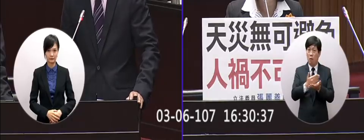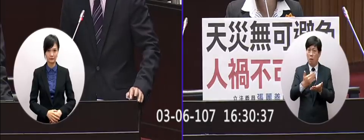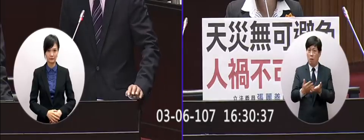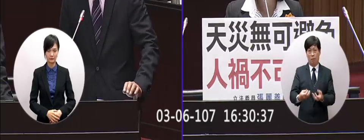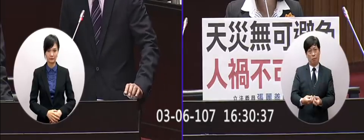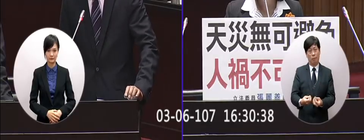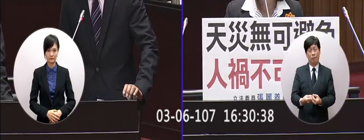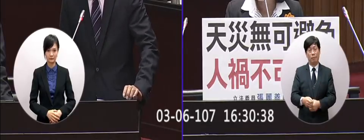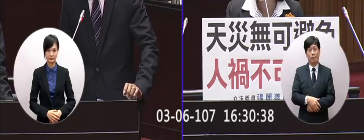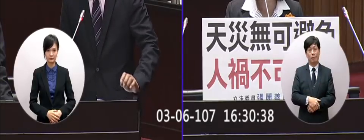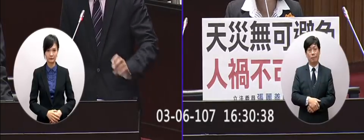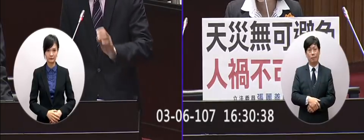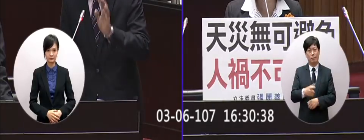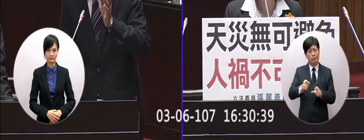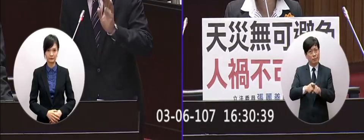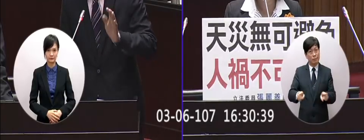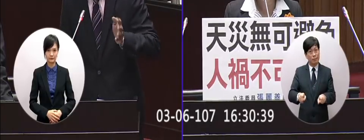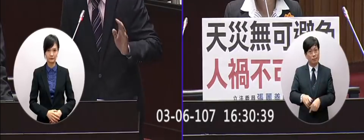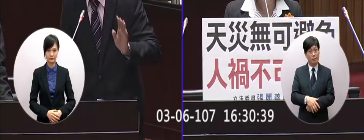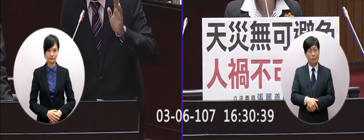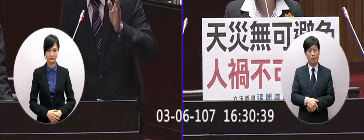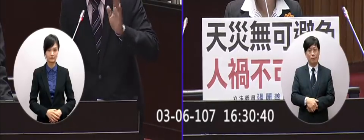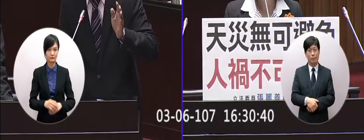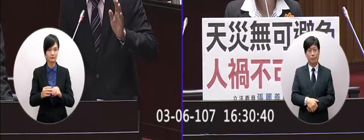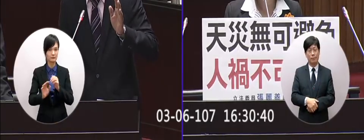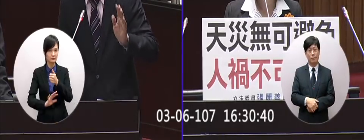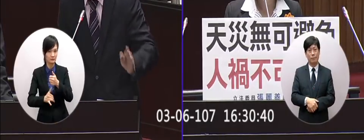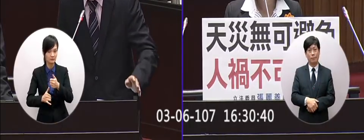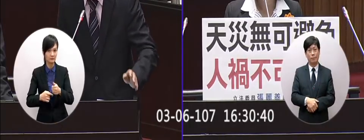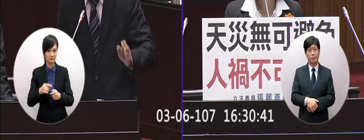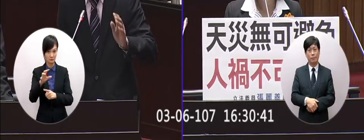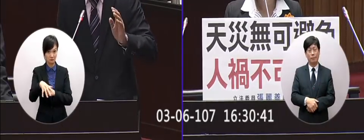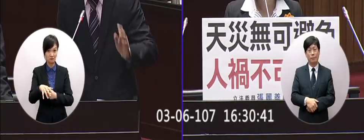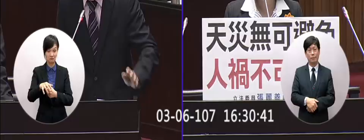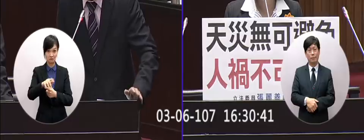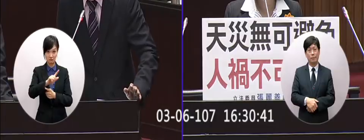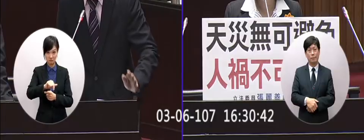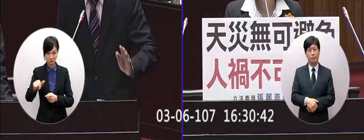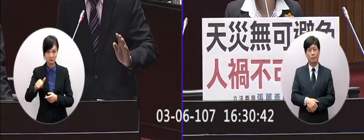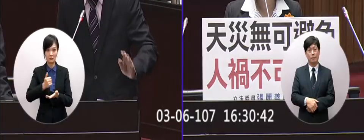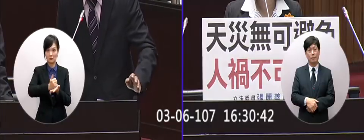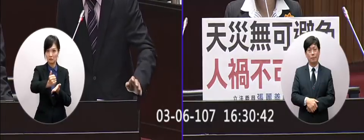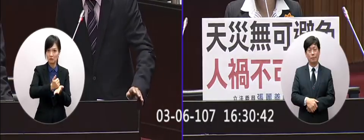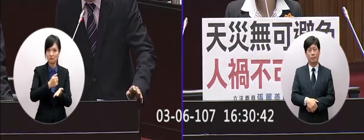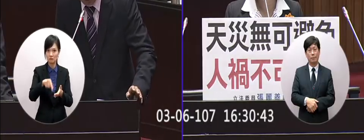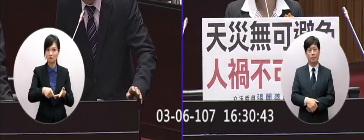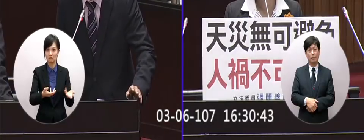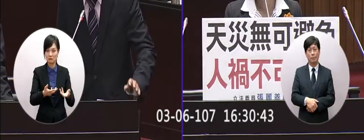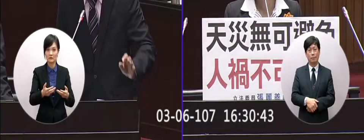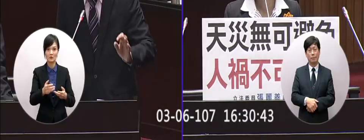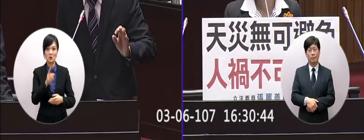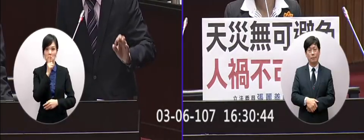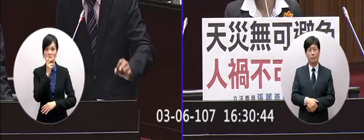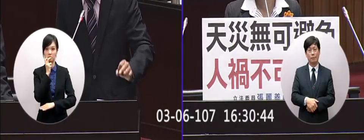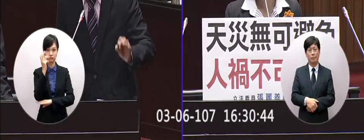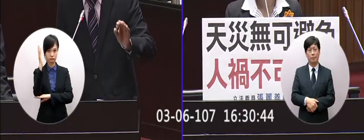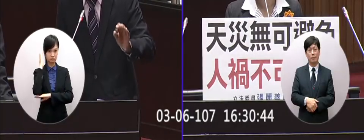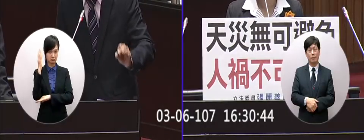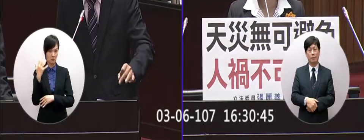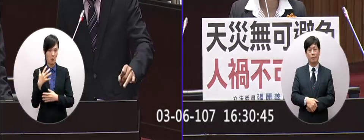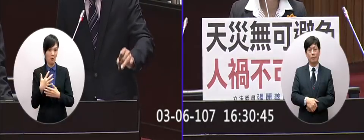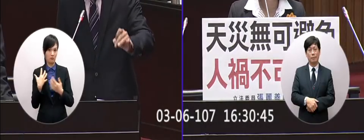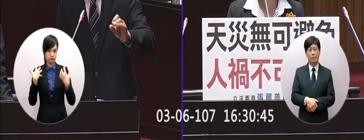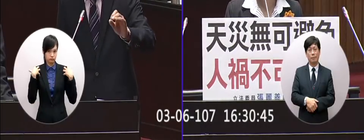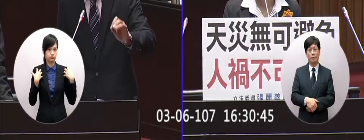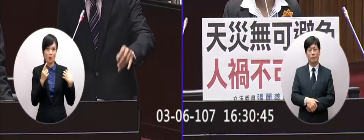呢？公平吗？ 委员，农产品运销袂，唔是讲中央政府就有法当做，一定要甲地方政府、